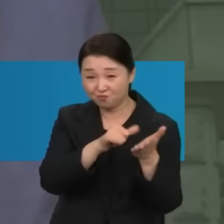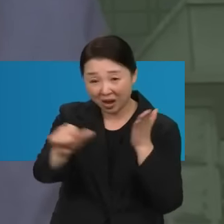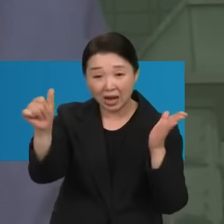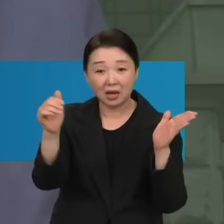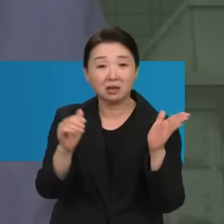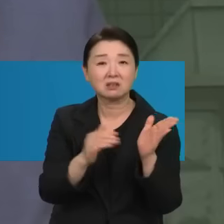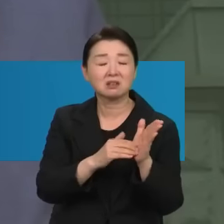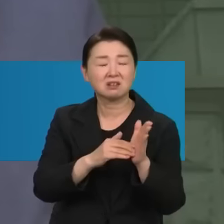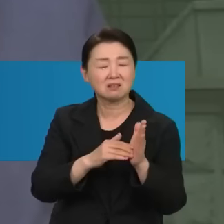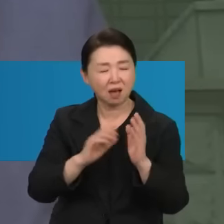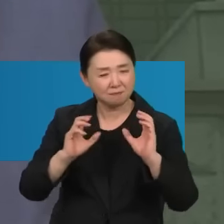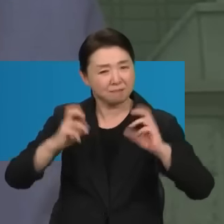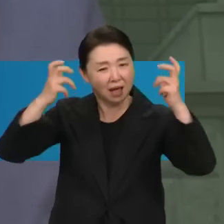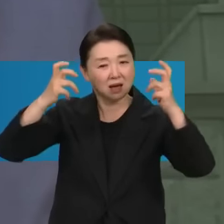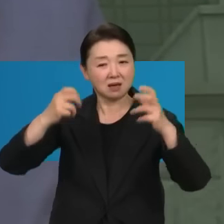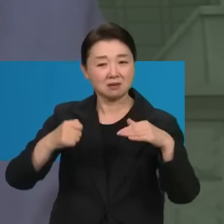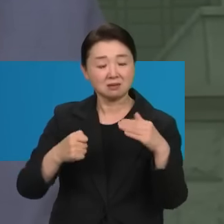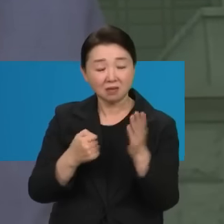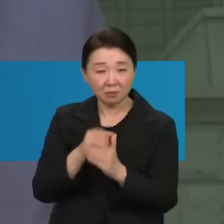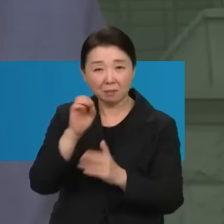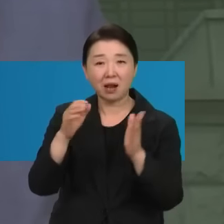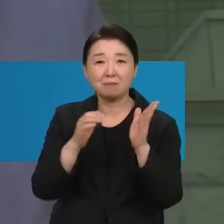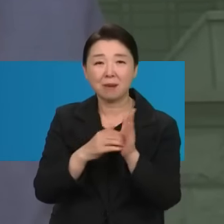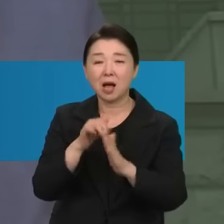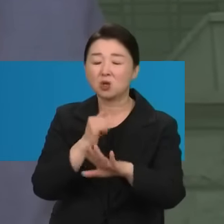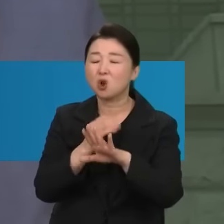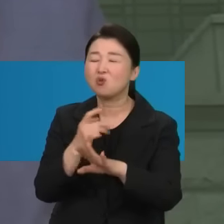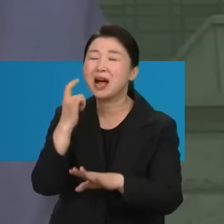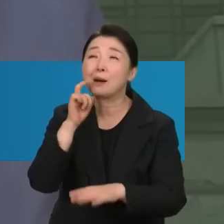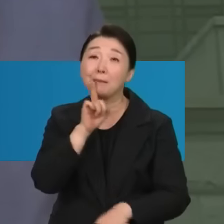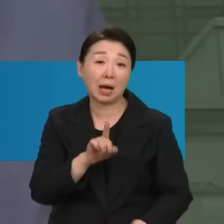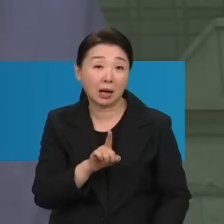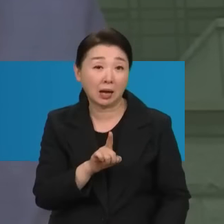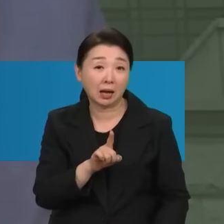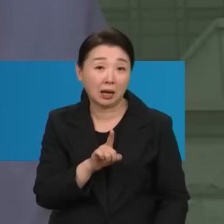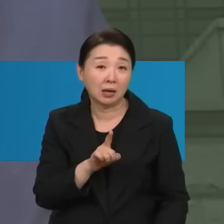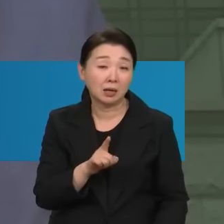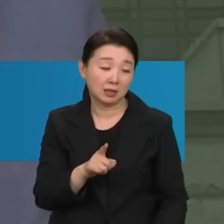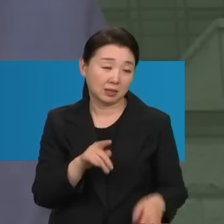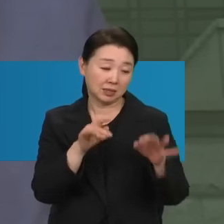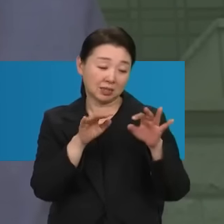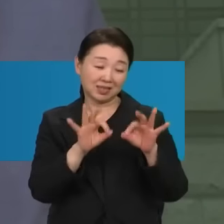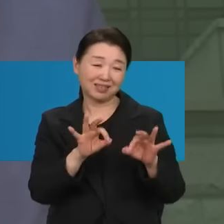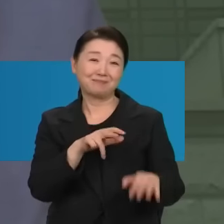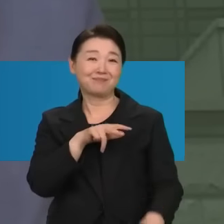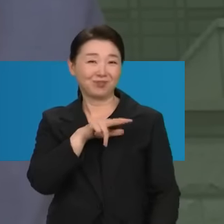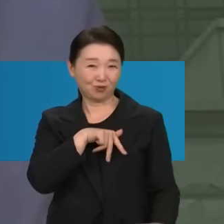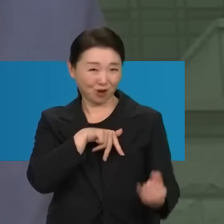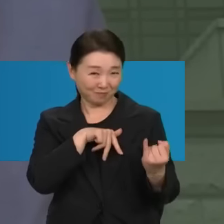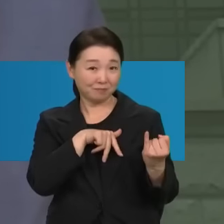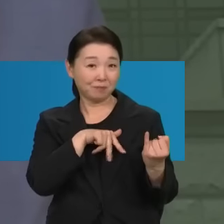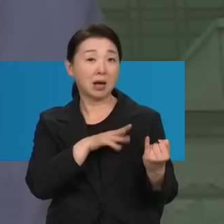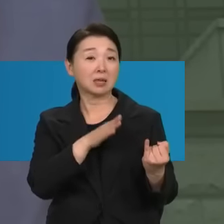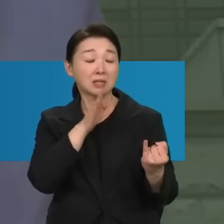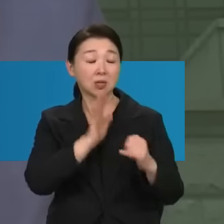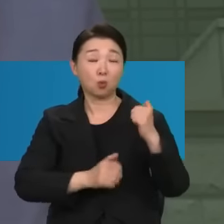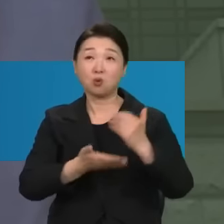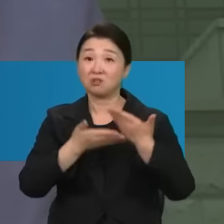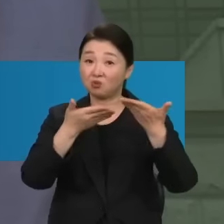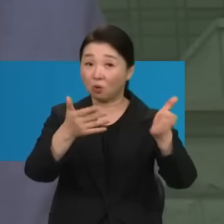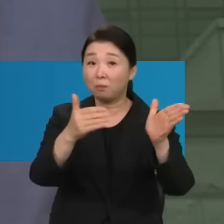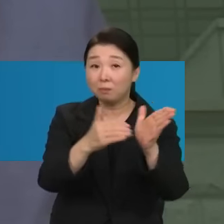것도 홧김에 한 말이지 사실이 아니라고 혐의를 강하게 부인했습니다. 하지만 김영선 전 의원은 실제 공천을